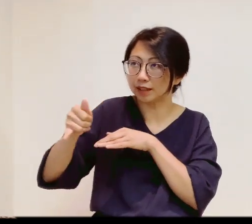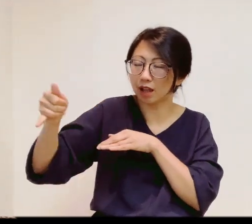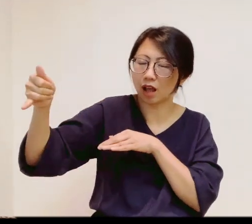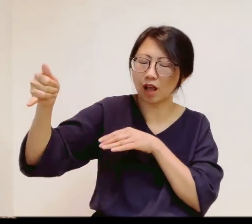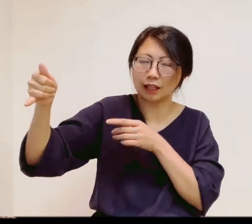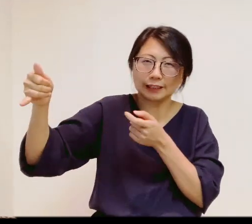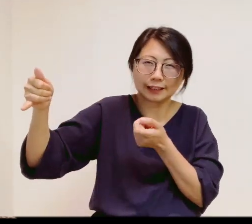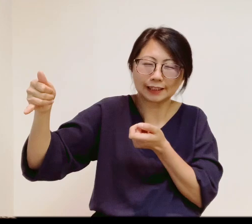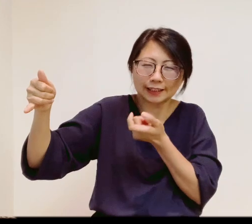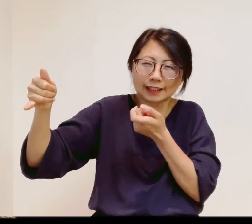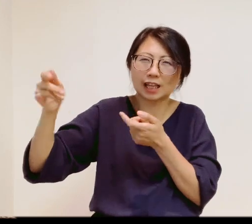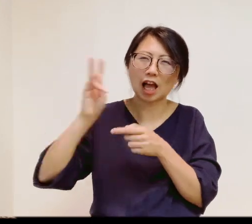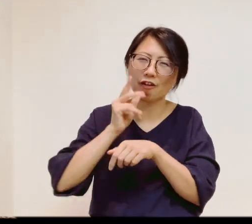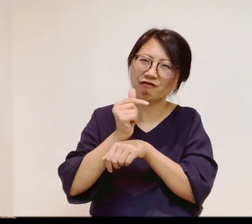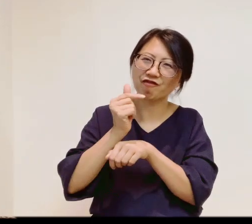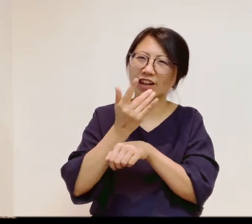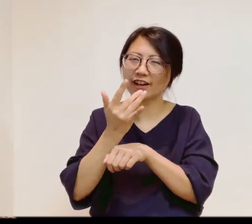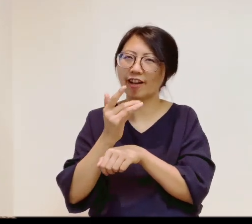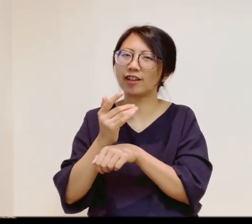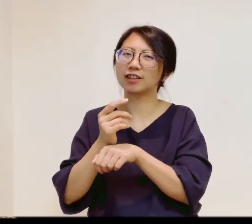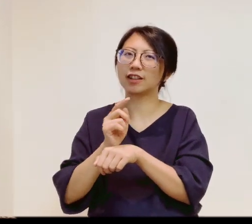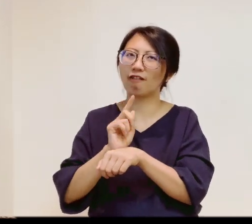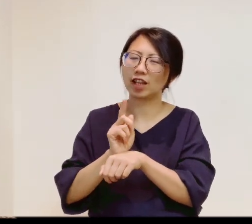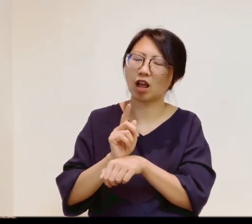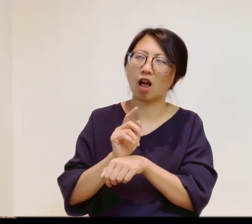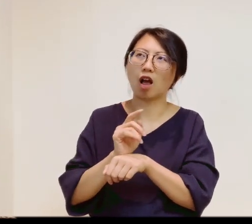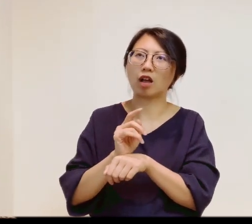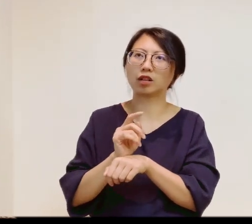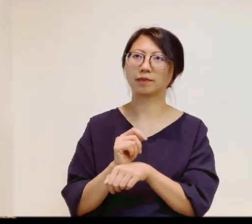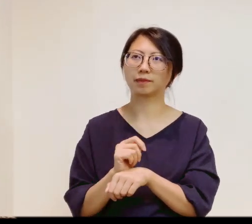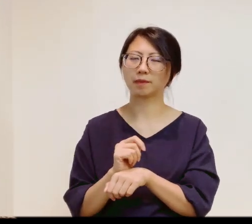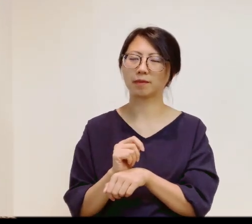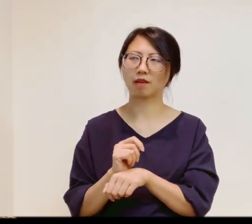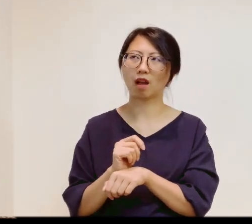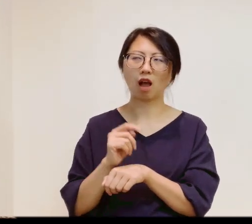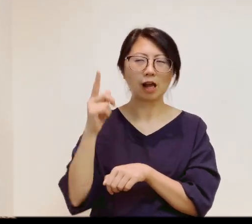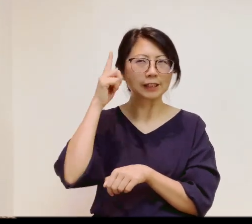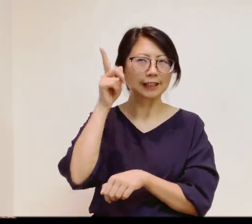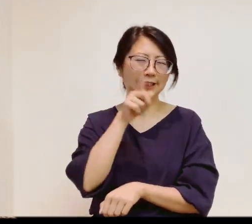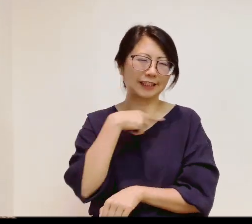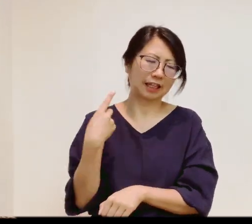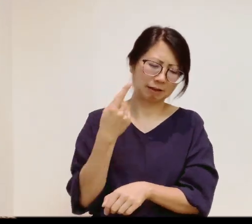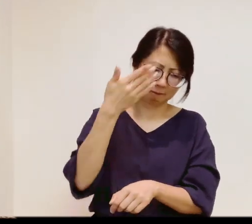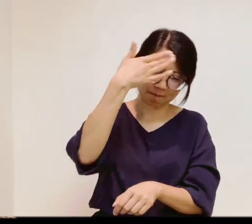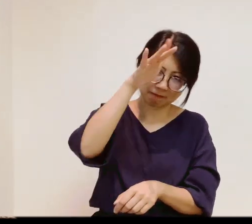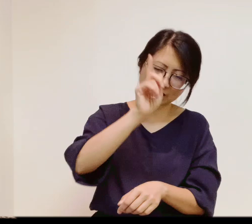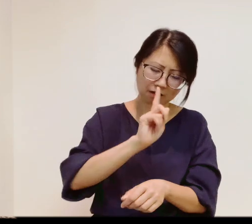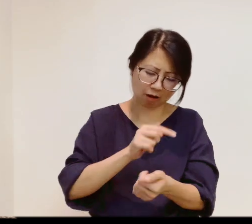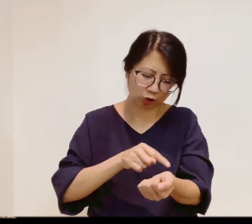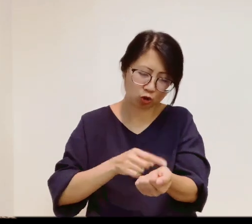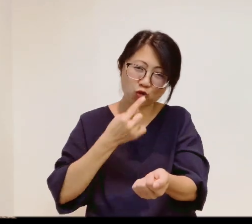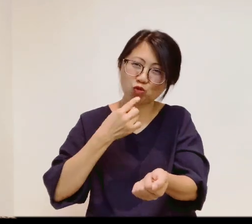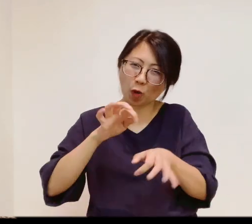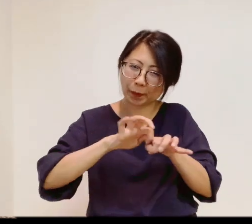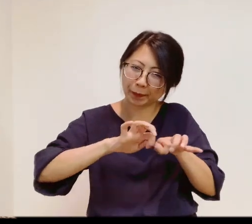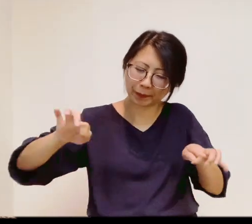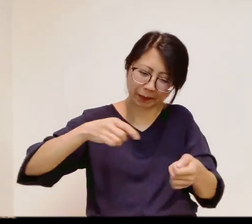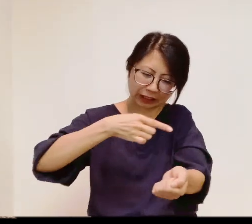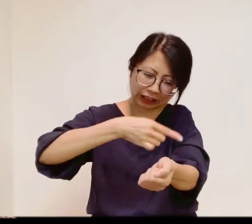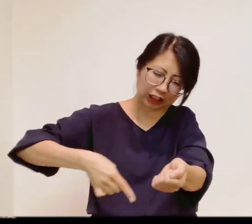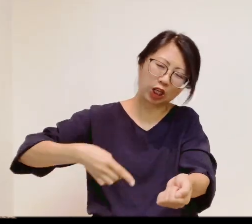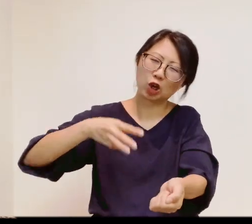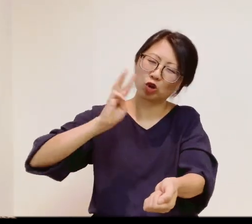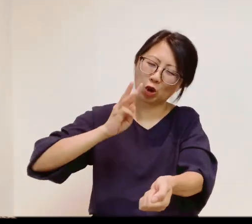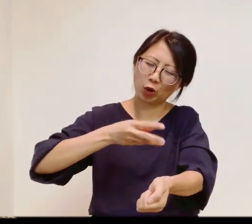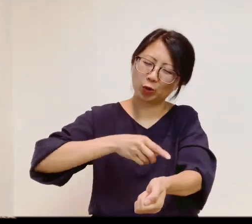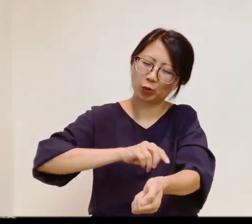咧，離開佢哋嘅視線大概十零分鐘啦。佢點樣要利用一個十幾分鐘咧，就可以自殺？咁作為醫生咧，去割邊